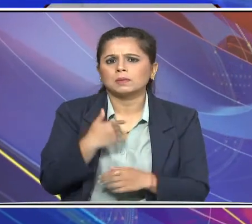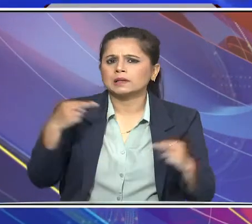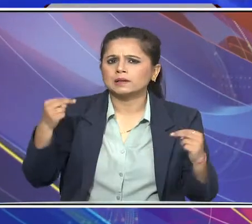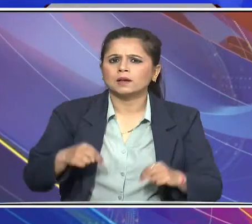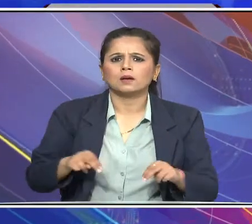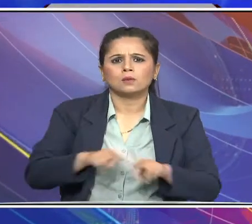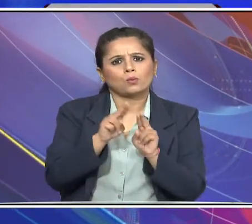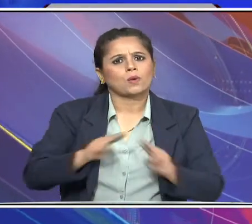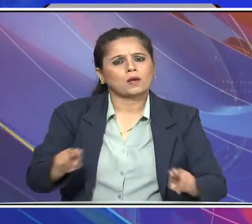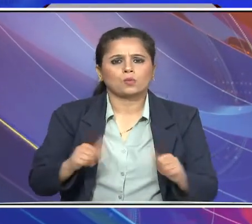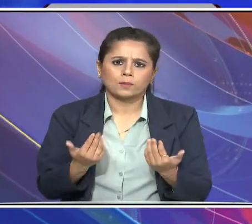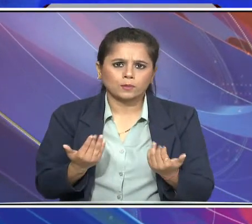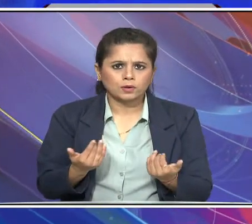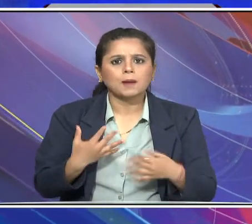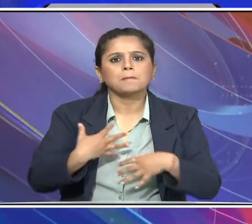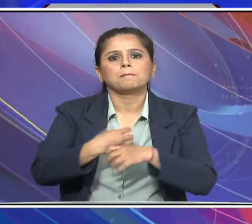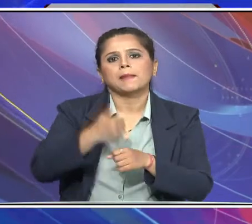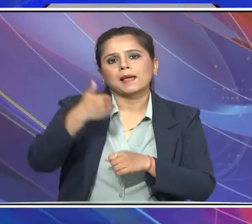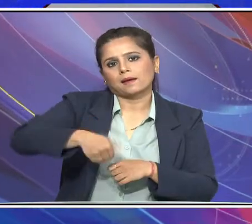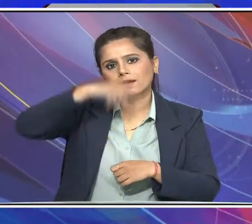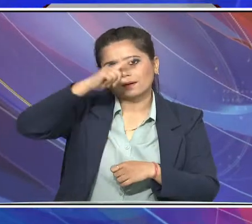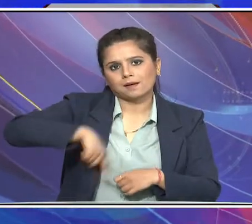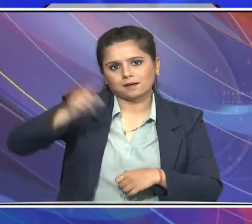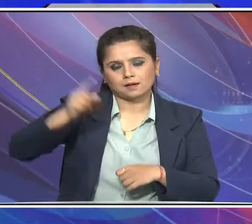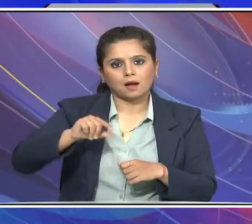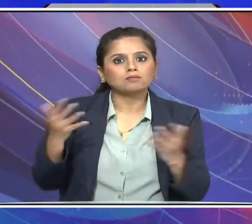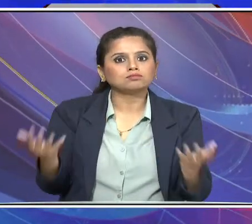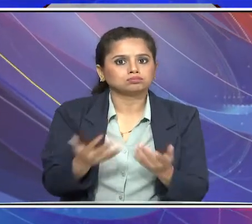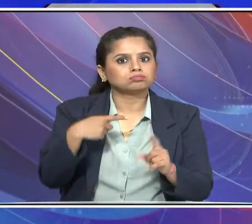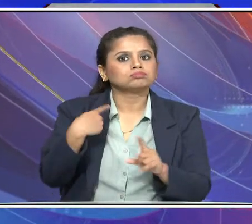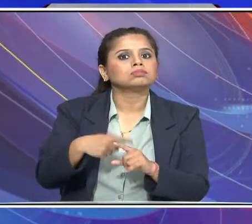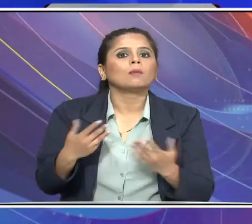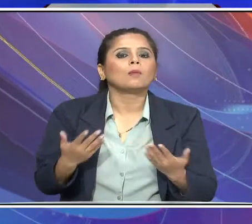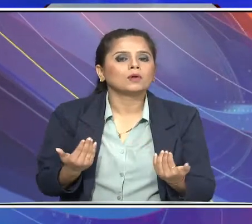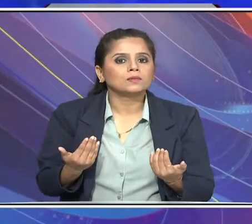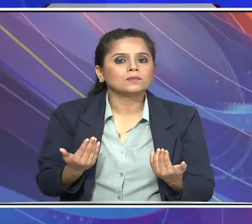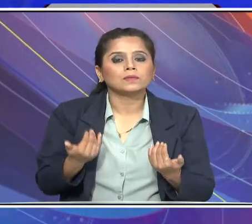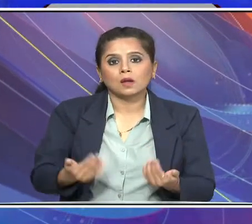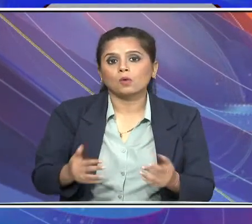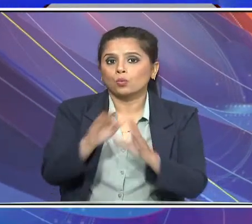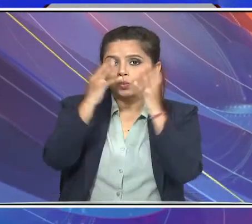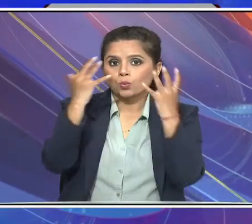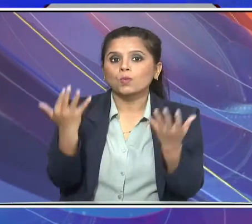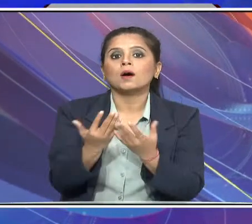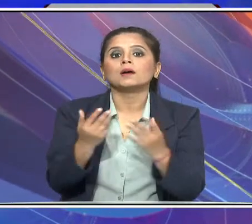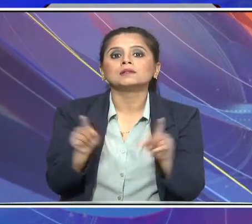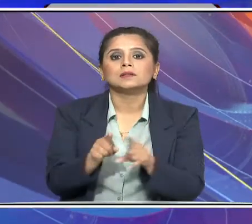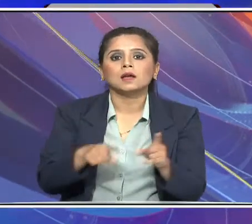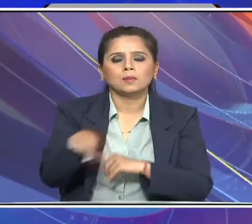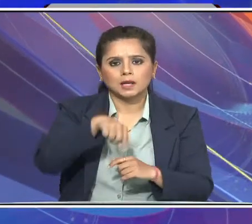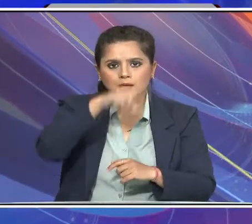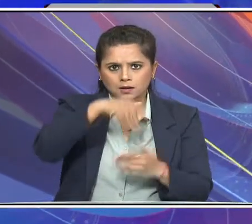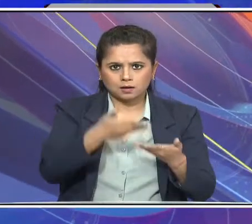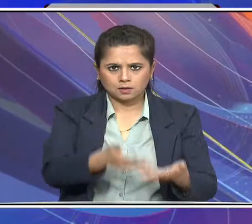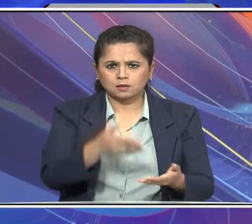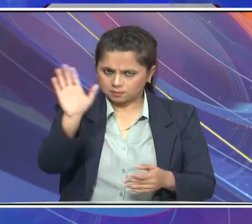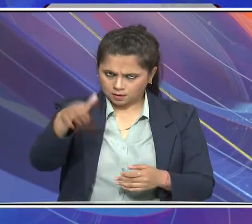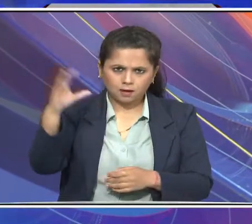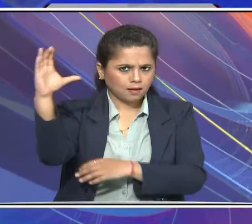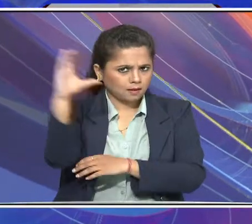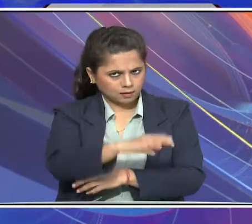भी पुरी कर पाएंगे मेक इन इंडिया को प्रोत्साहित कर पाएंगे और हम दुनिया को भी इंडिया में आकर इन्वेस्ट